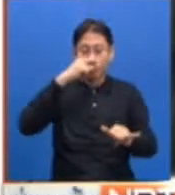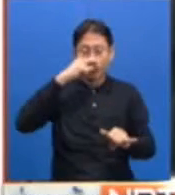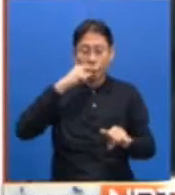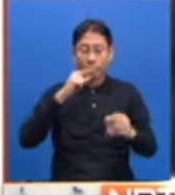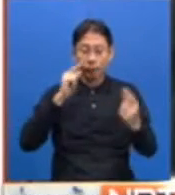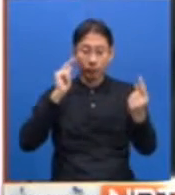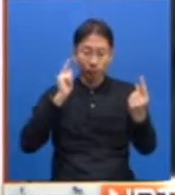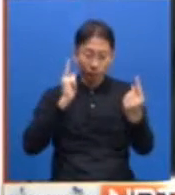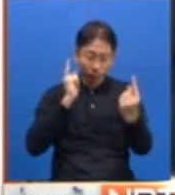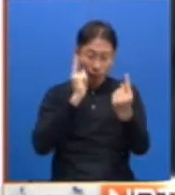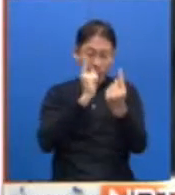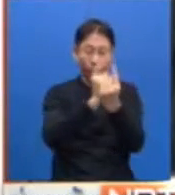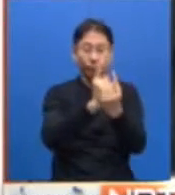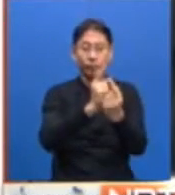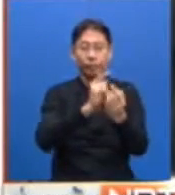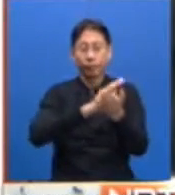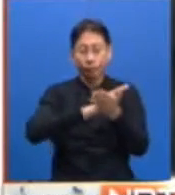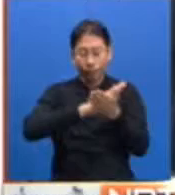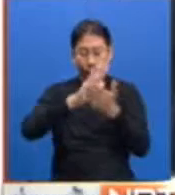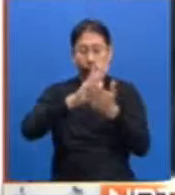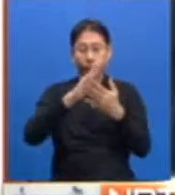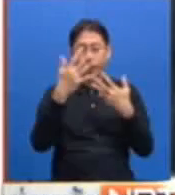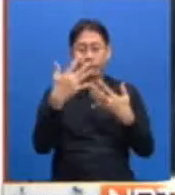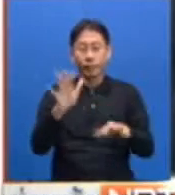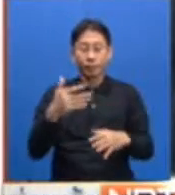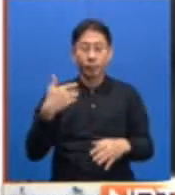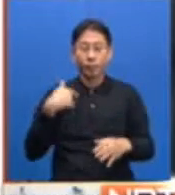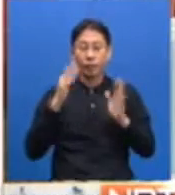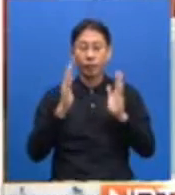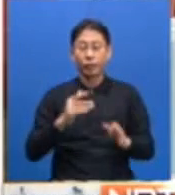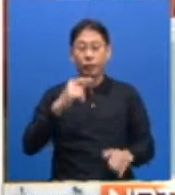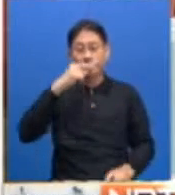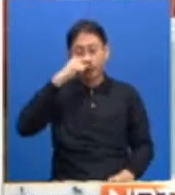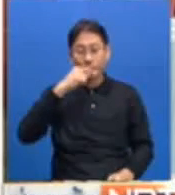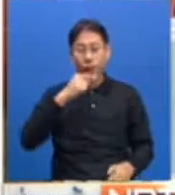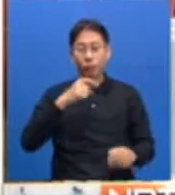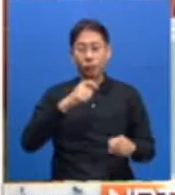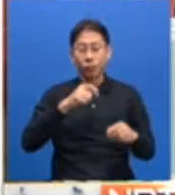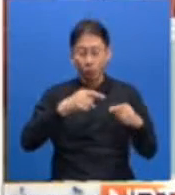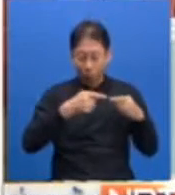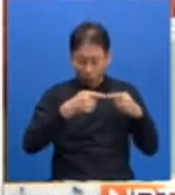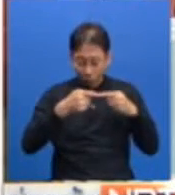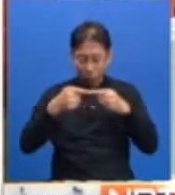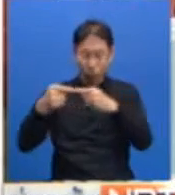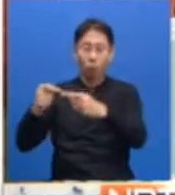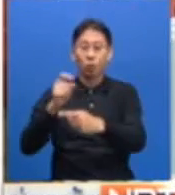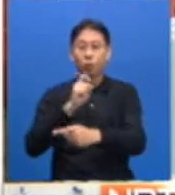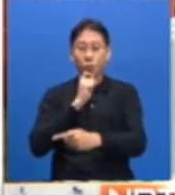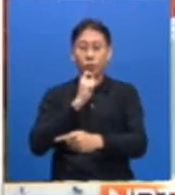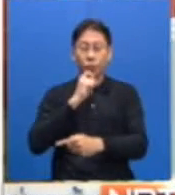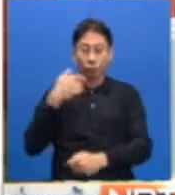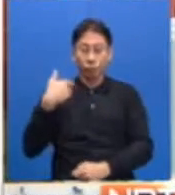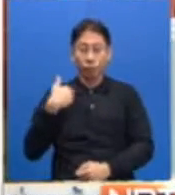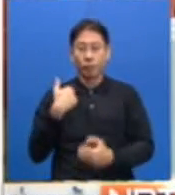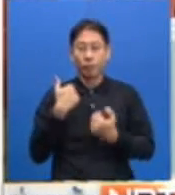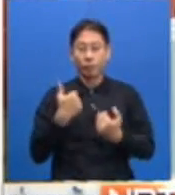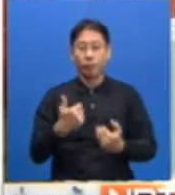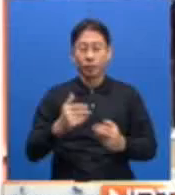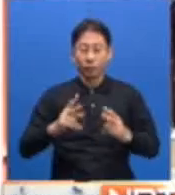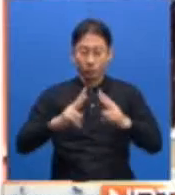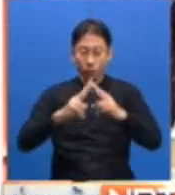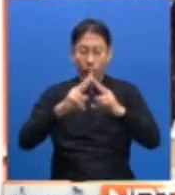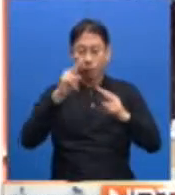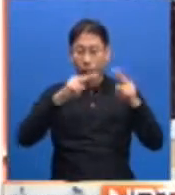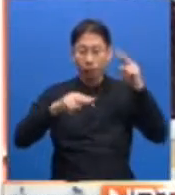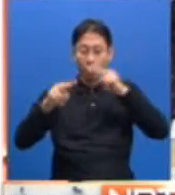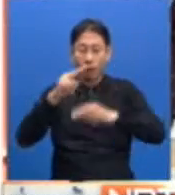เป้าที่ได้วางเอาไว้ถึงแม้ว่าจะมีคนไทยบางส่วนที่สมัครใจอยู่ต่อนะคะแต่ว่าในเบื้องต้นกรมกองคุ้มครองแล้วก็ดูแ